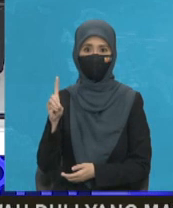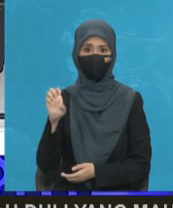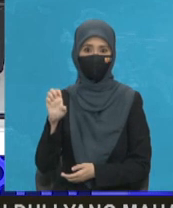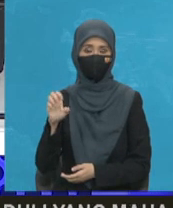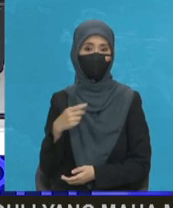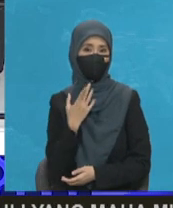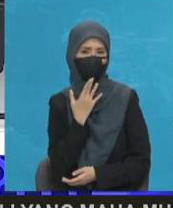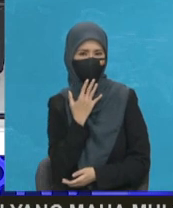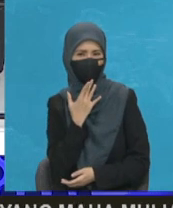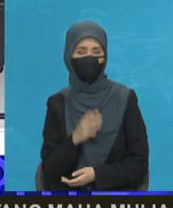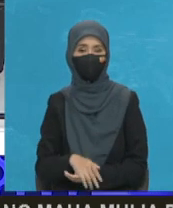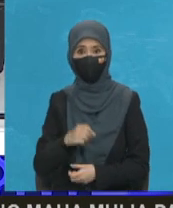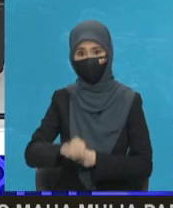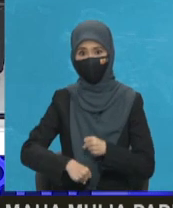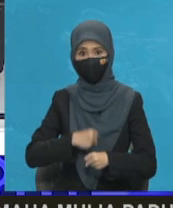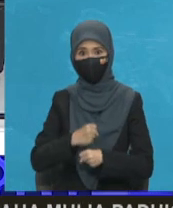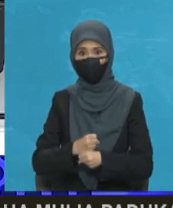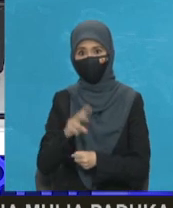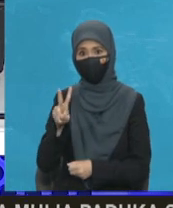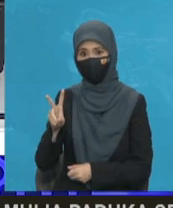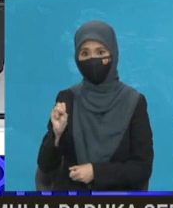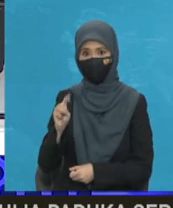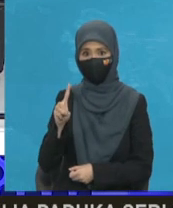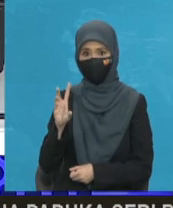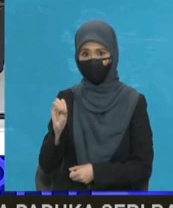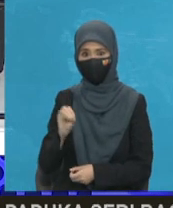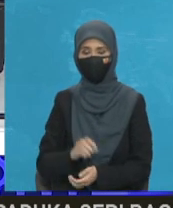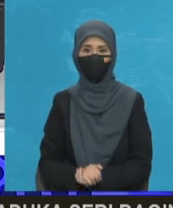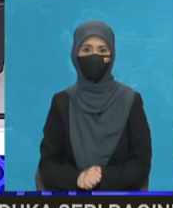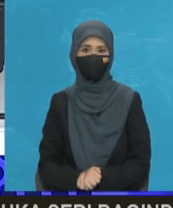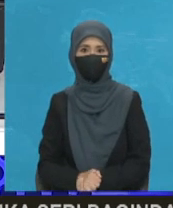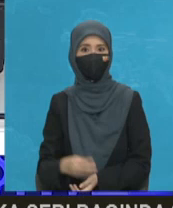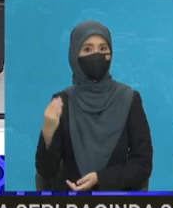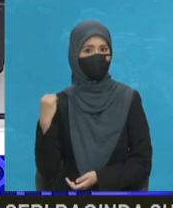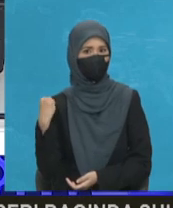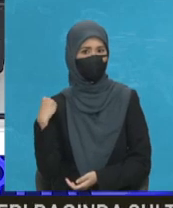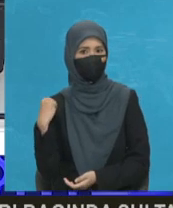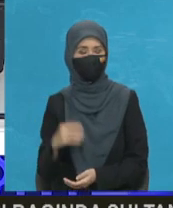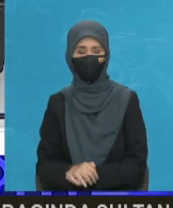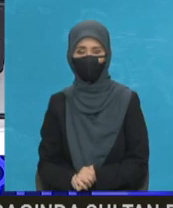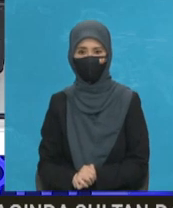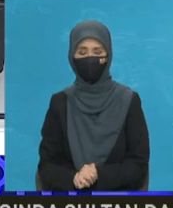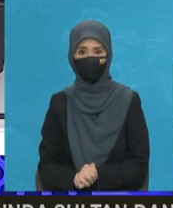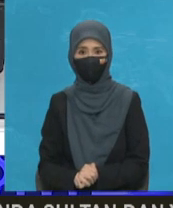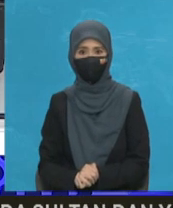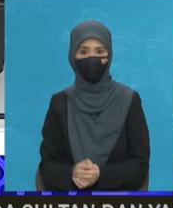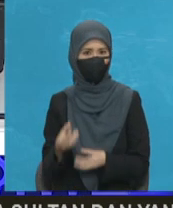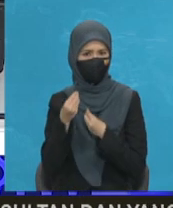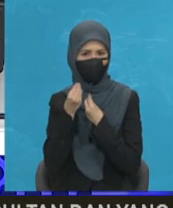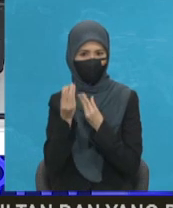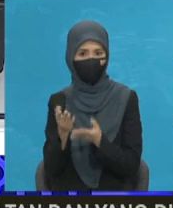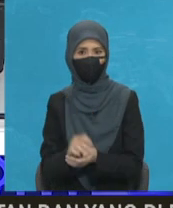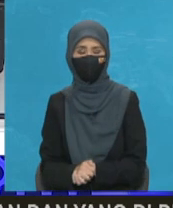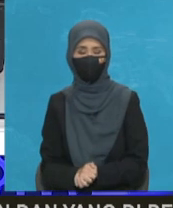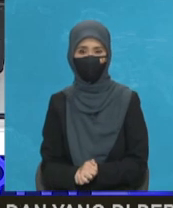digunakan sejak tahun 2010 mencapai pengangkutan dan infokomunikasi menekankan perkara tersebut Sempena memperingati